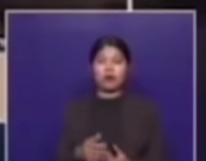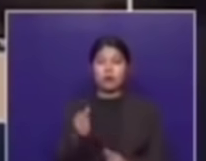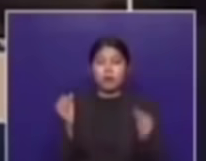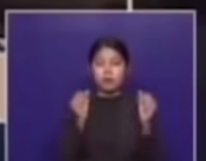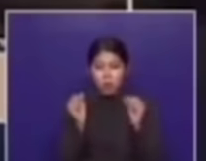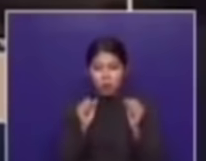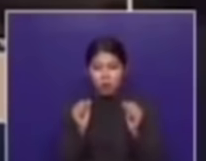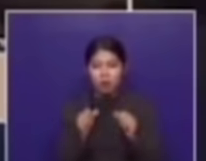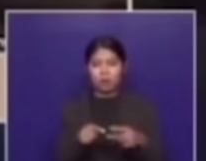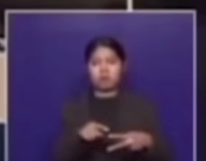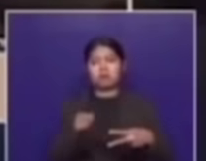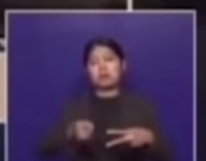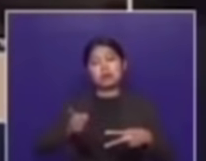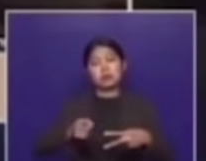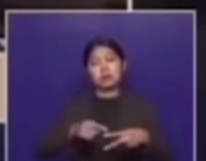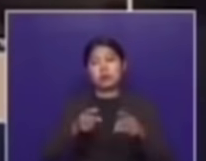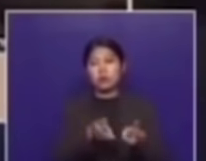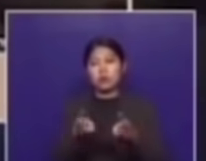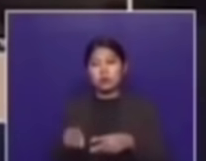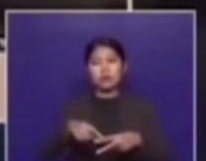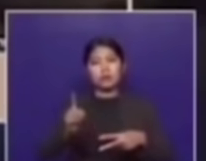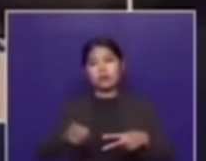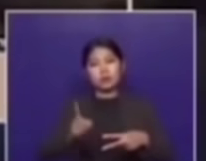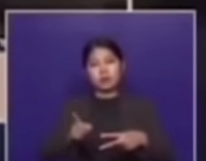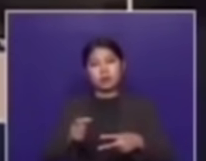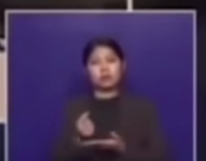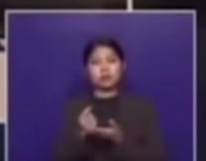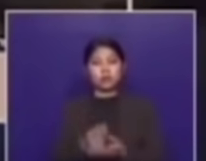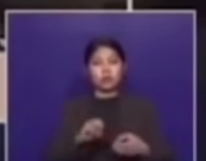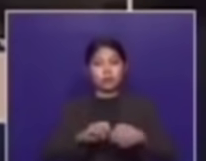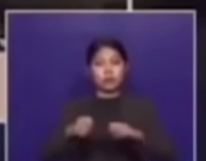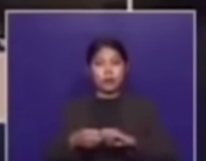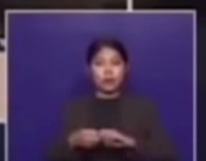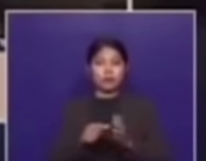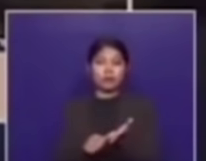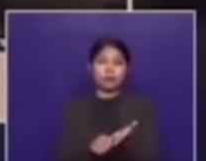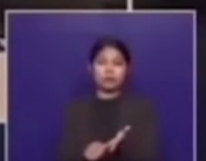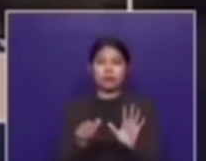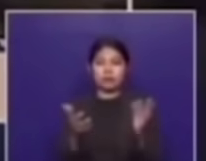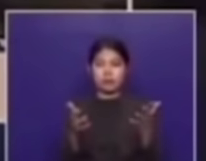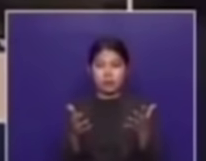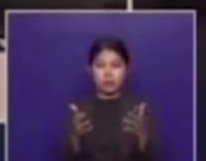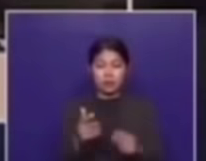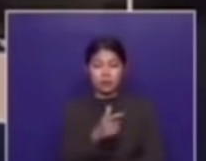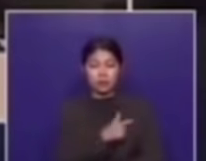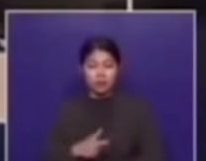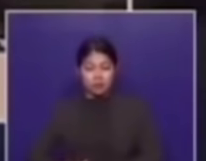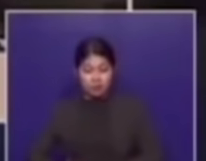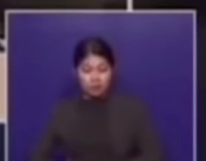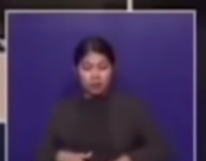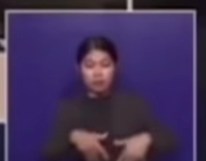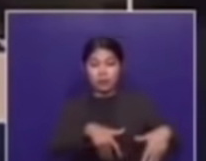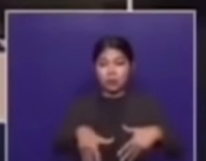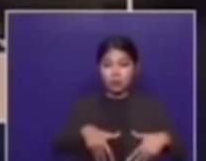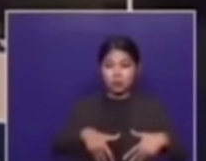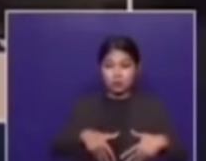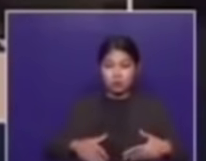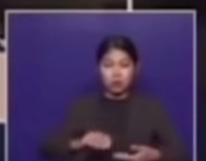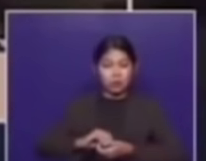จะใช้แนวทางแบบนี้จะไม่ช่วยให้ความสัมพันธ์ระหว่างสถาบันกับประชาชนดี